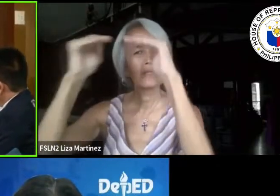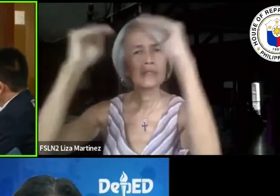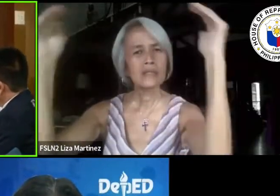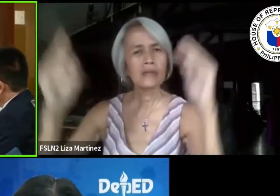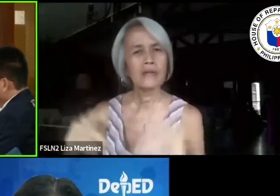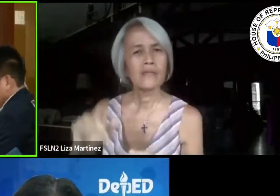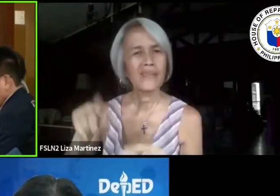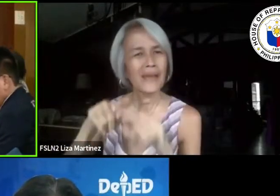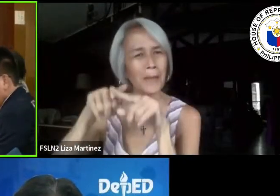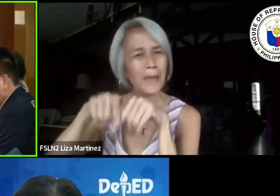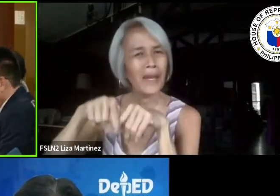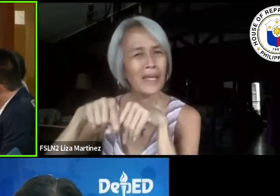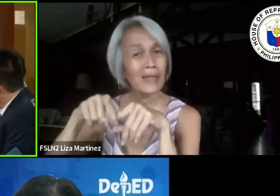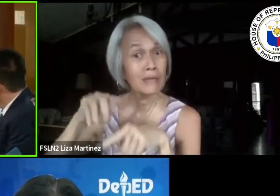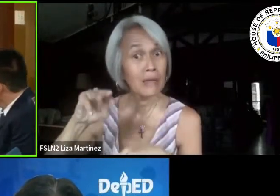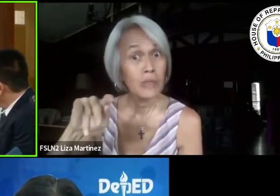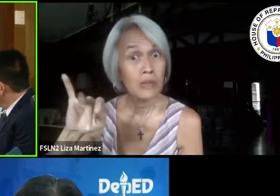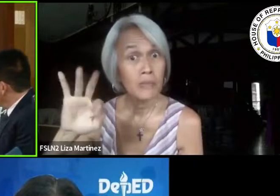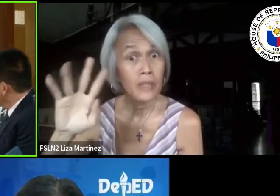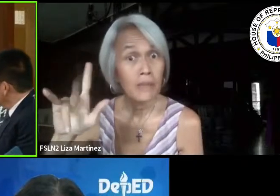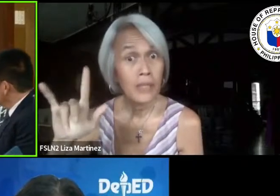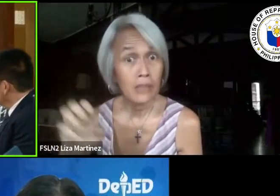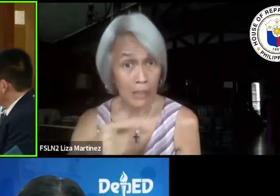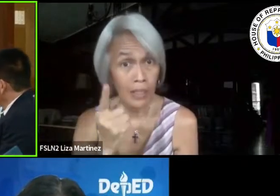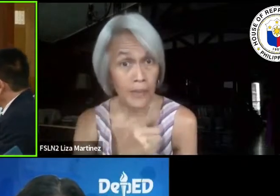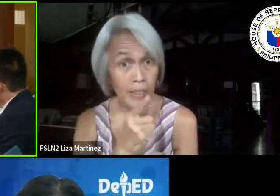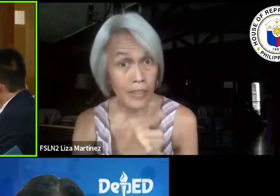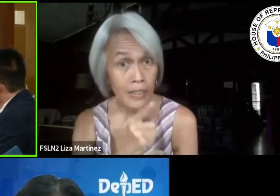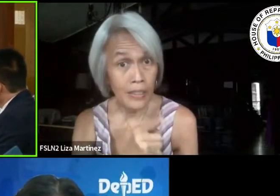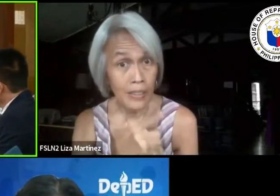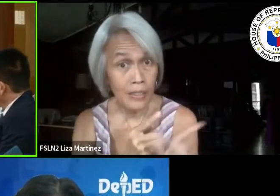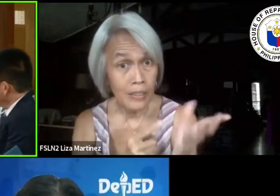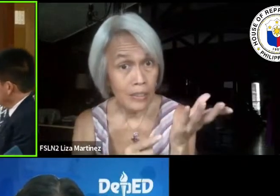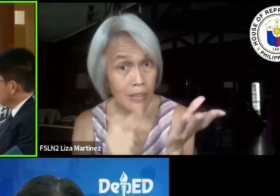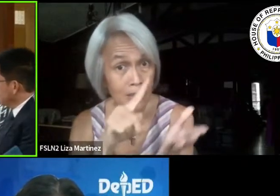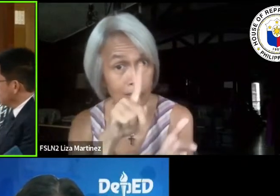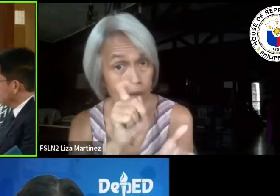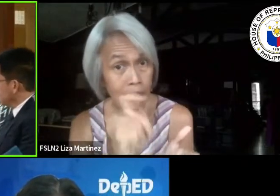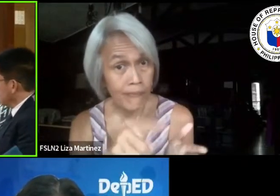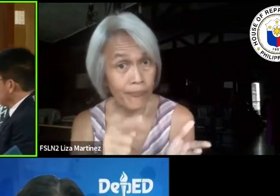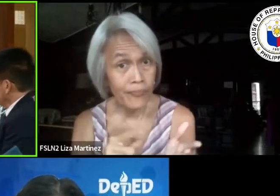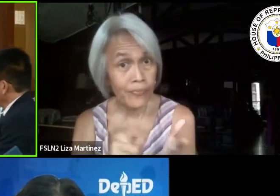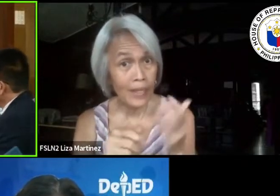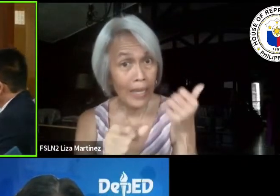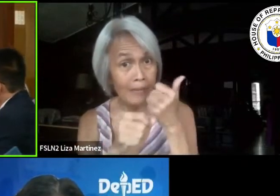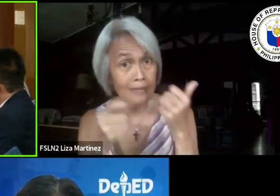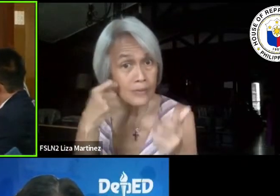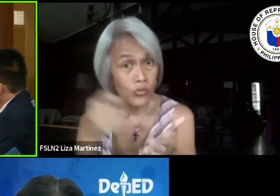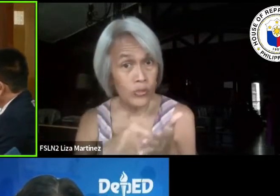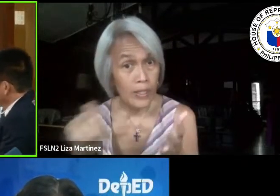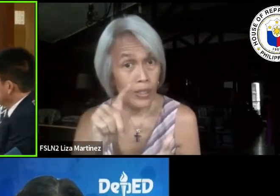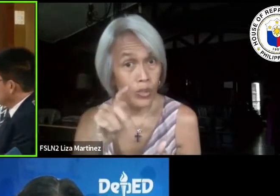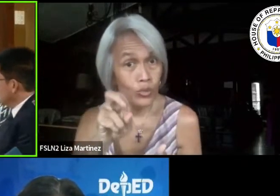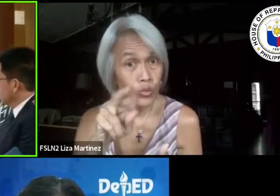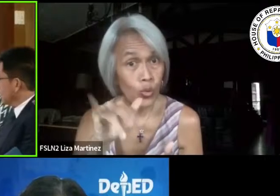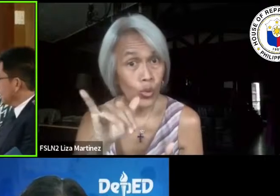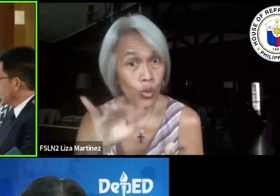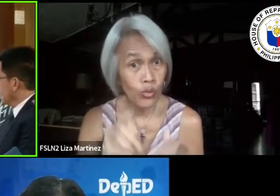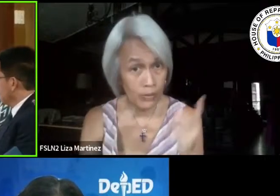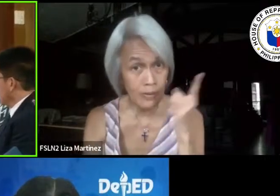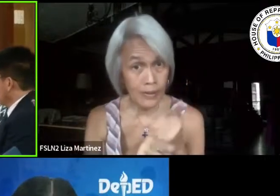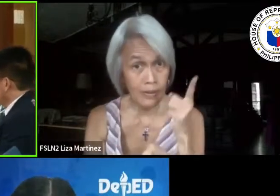MTBLE. Tama po ba, Ma'am Torio? Kailangan natin makuha yung language mapping. Hindi lang po yung ano, no? Hindi lang